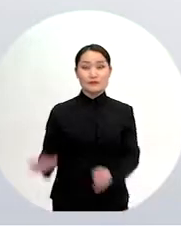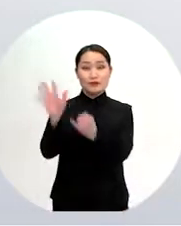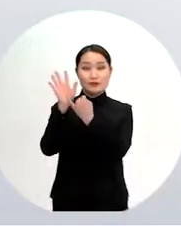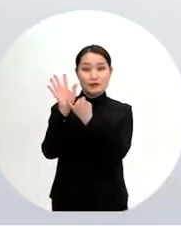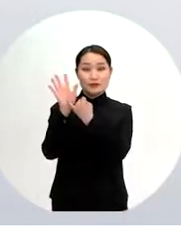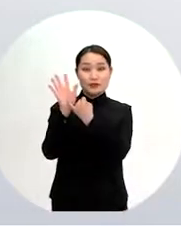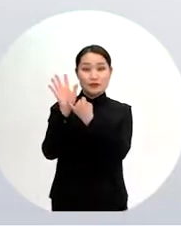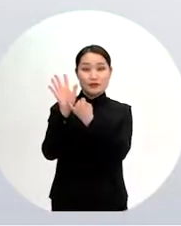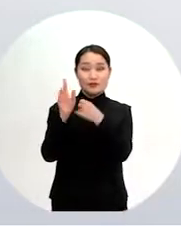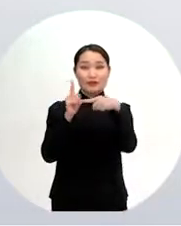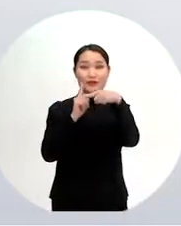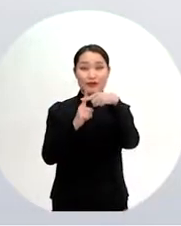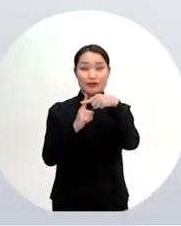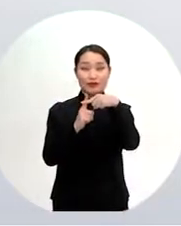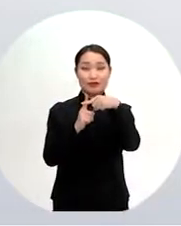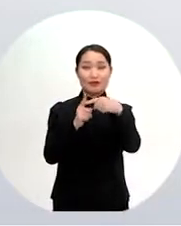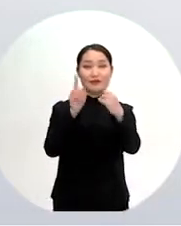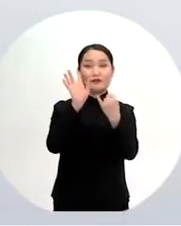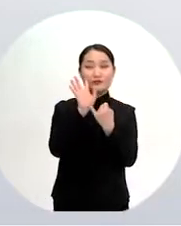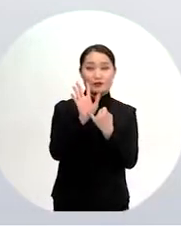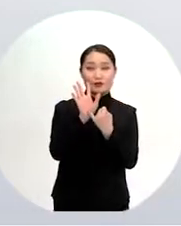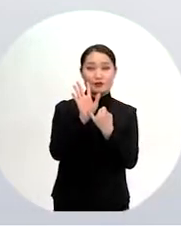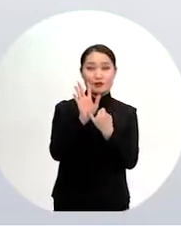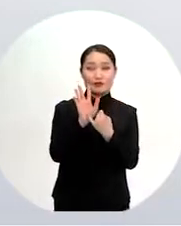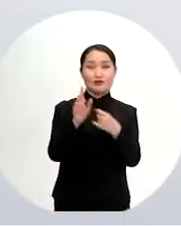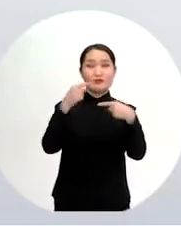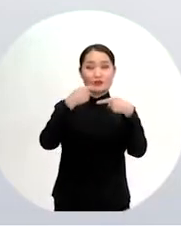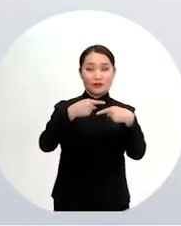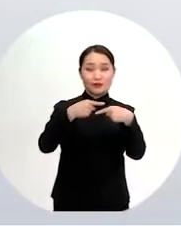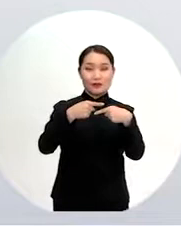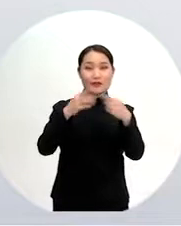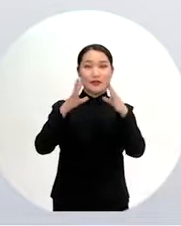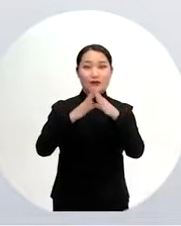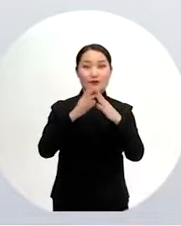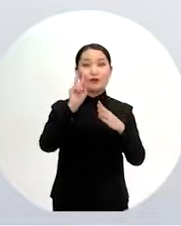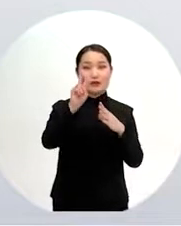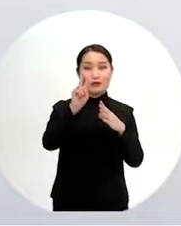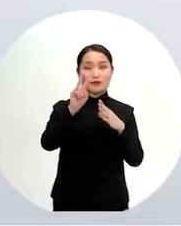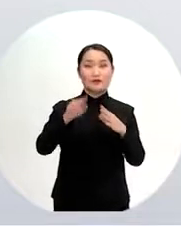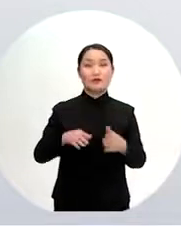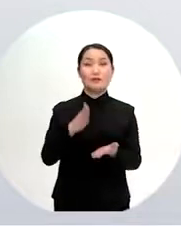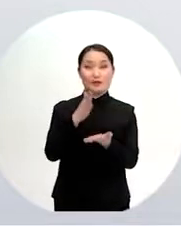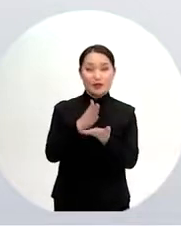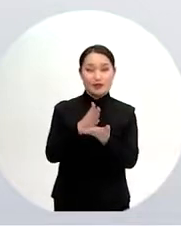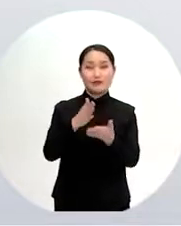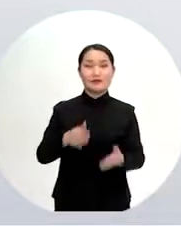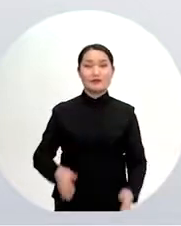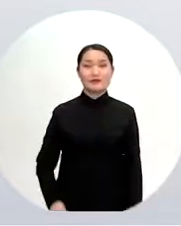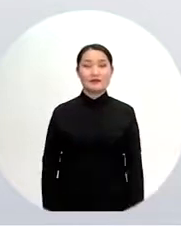6 дээр нэмэх нь 6, тэнцүү 12 байх нь вэ шүү дээ